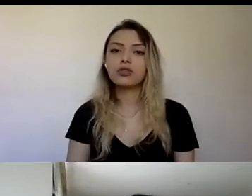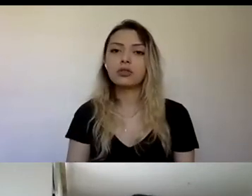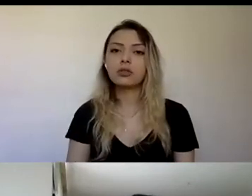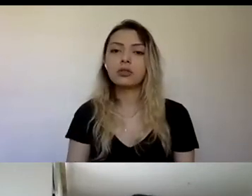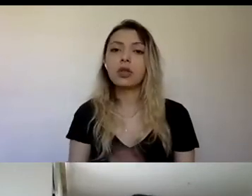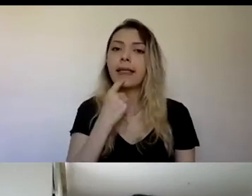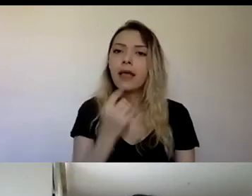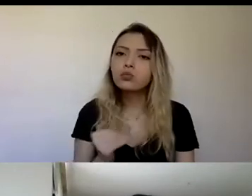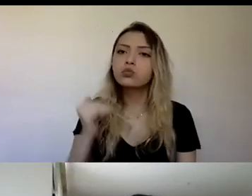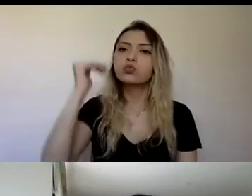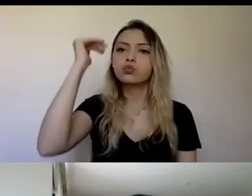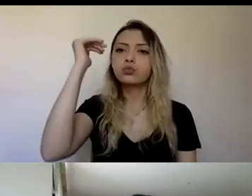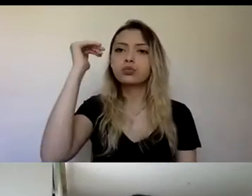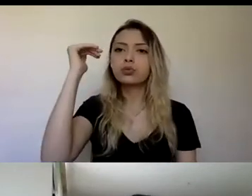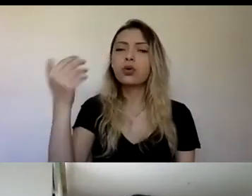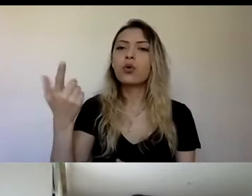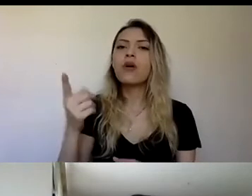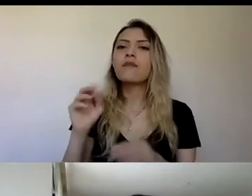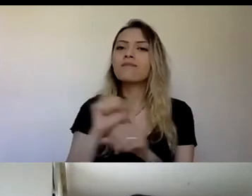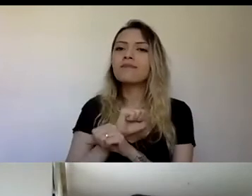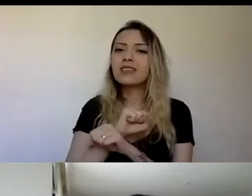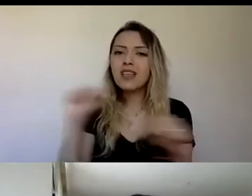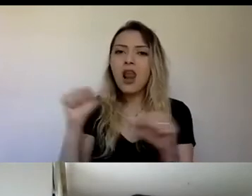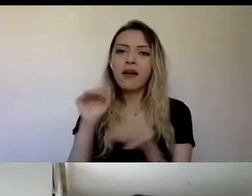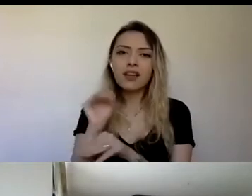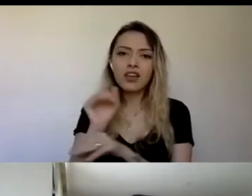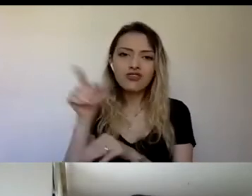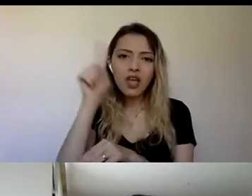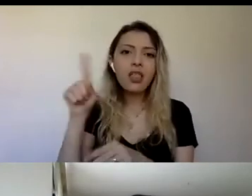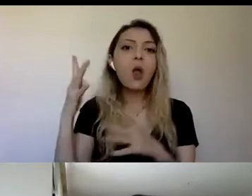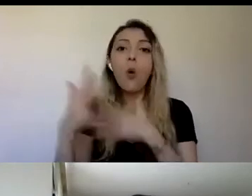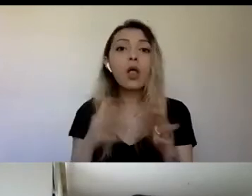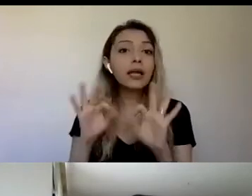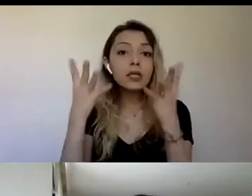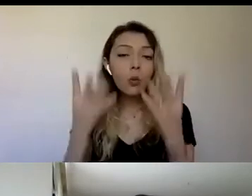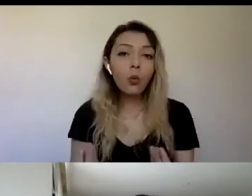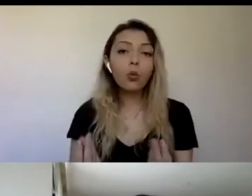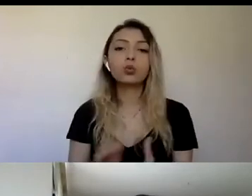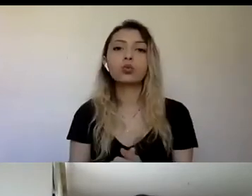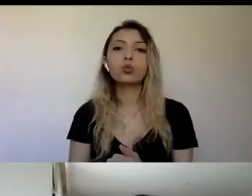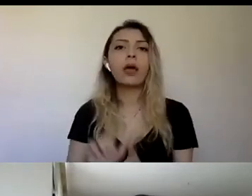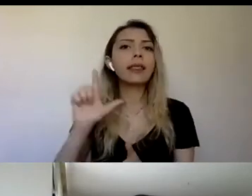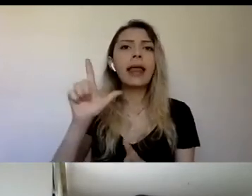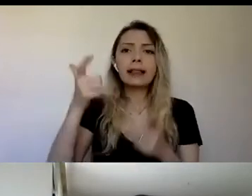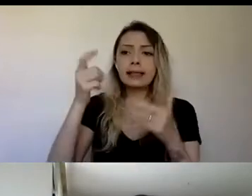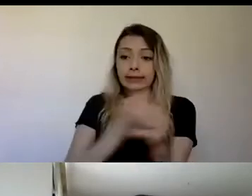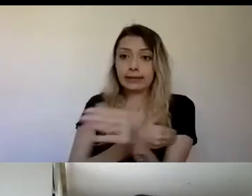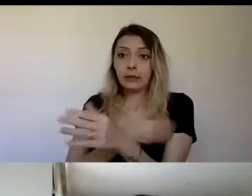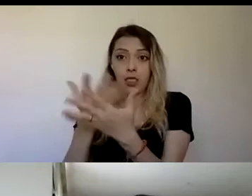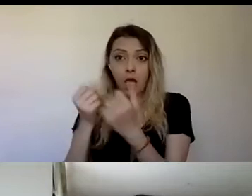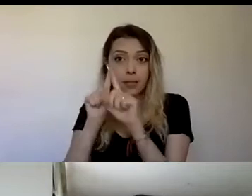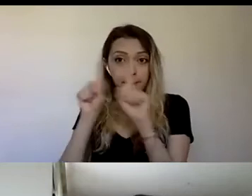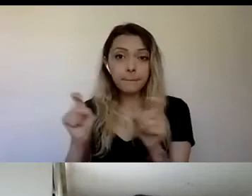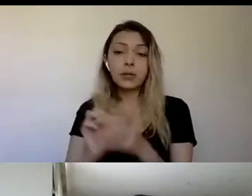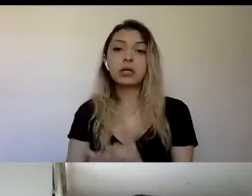yetişkin mağdurlarla olayların nasıl yaşandığını, gerekli hizmeti alıp almadıklarını